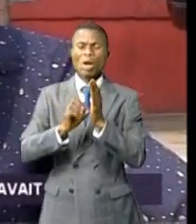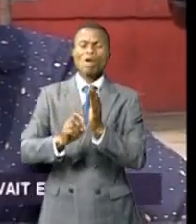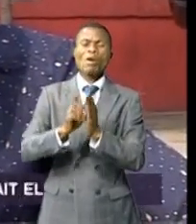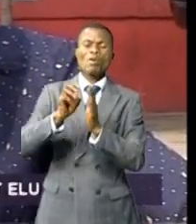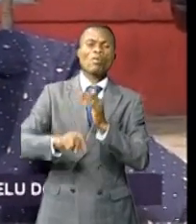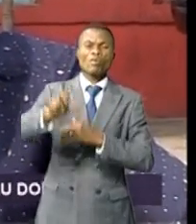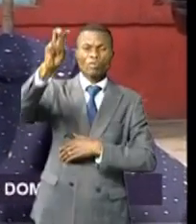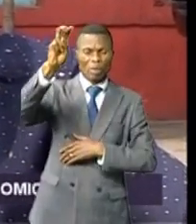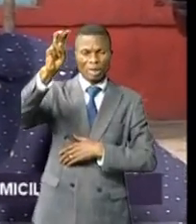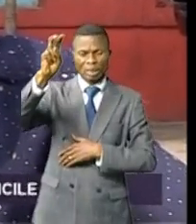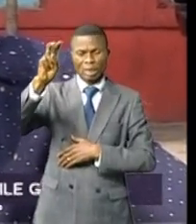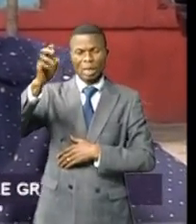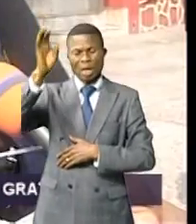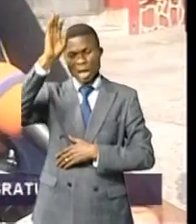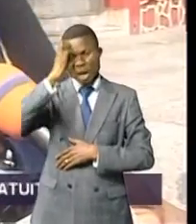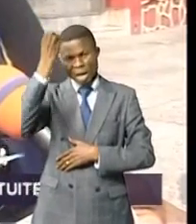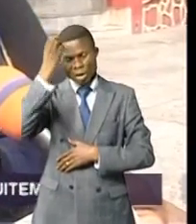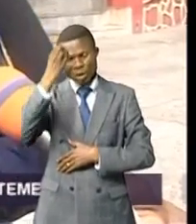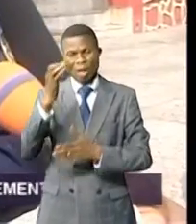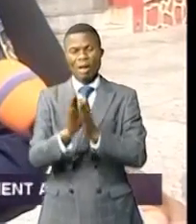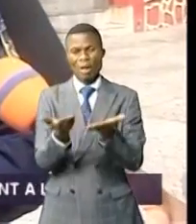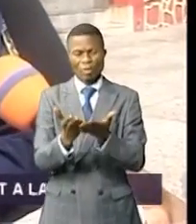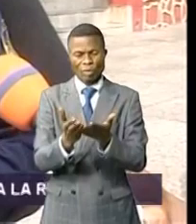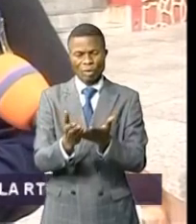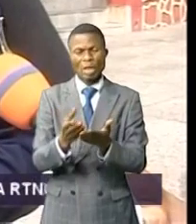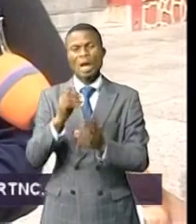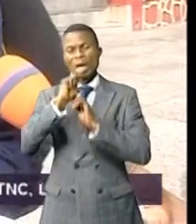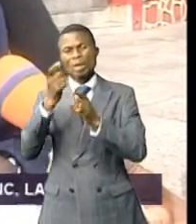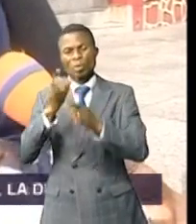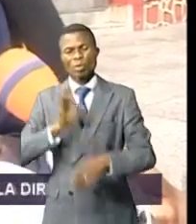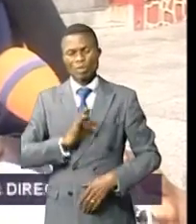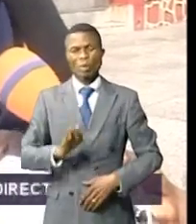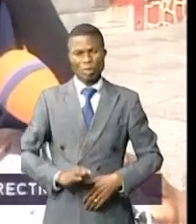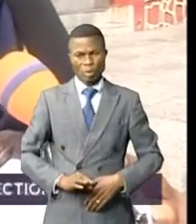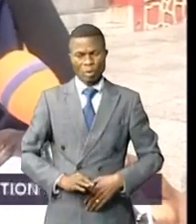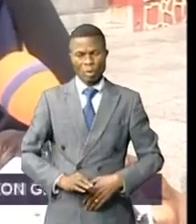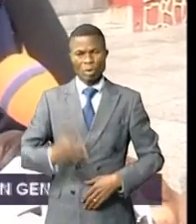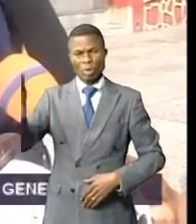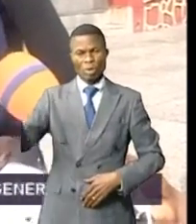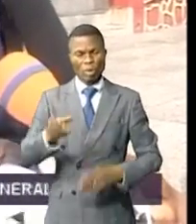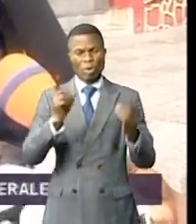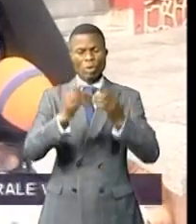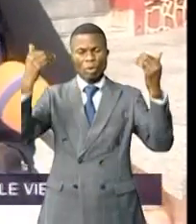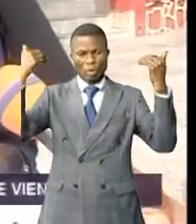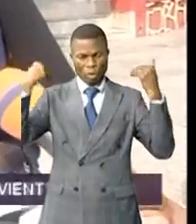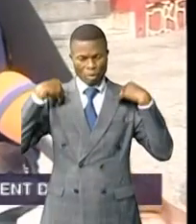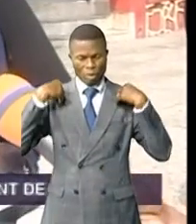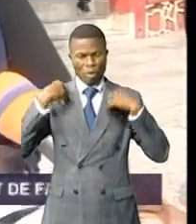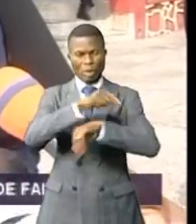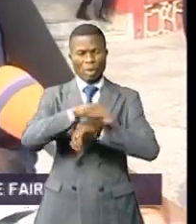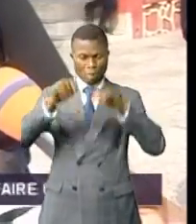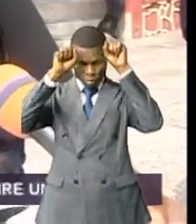FATI, soit bénéficier d'un visa ou les audiences auprès des autorités de la présidence